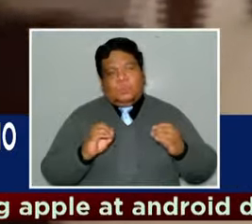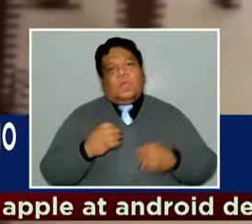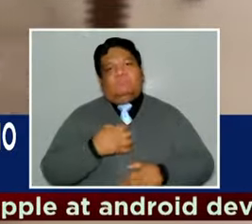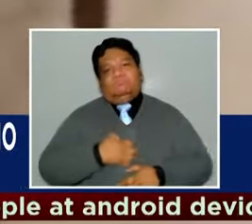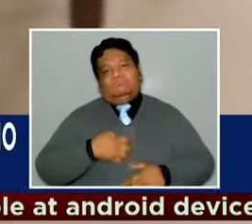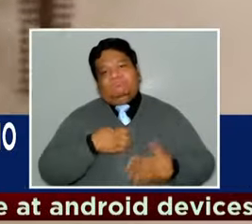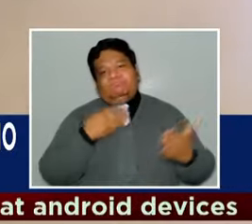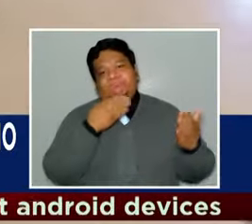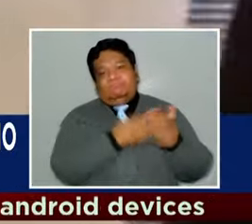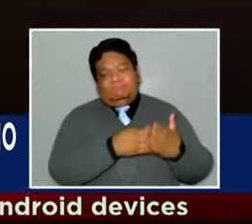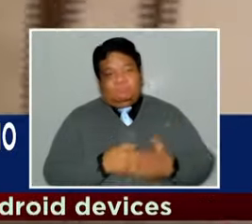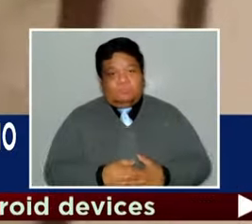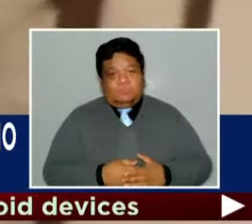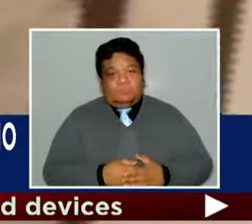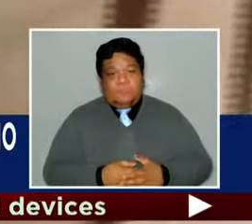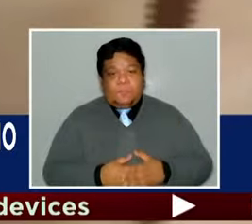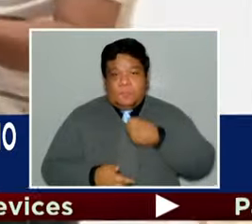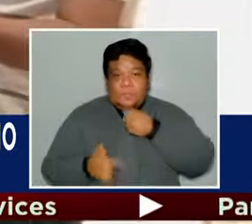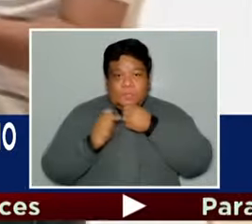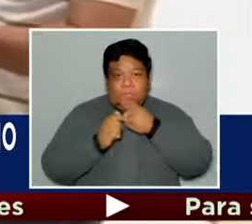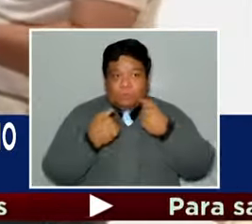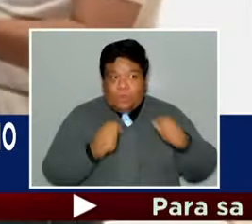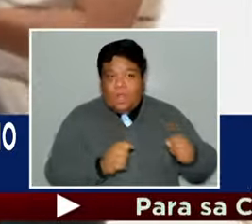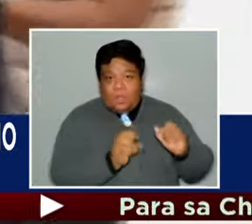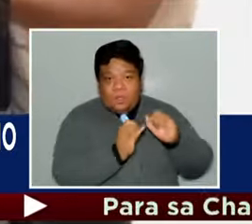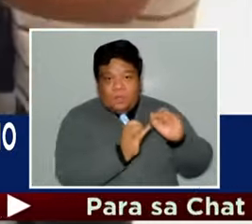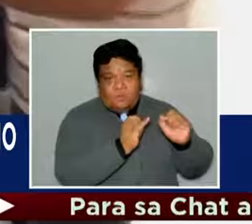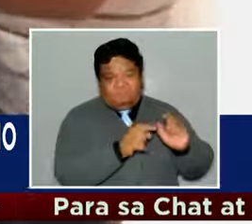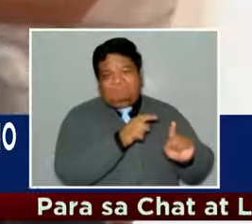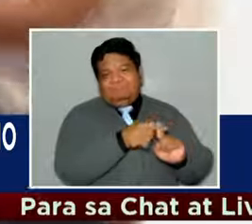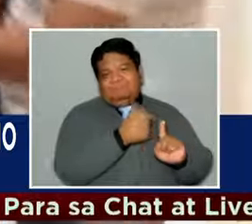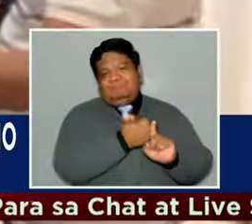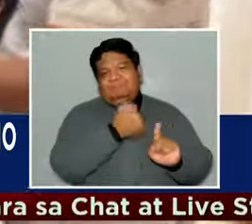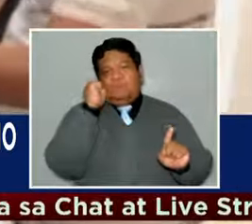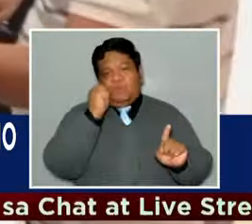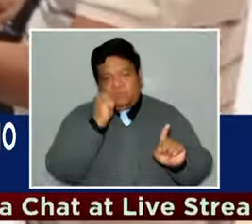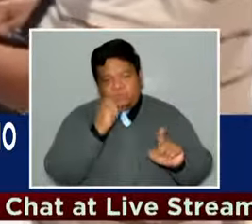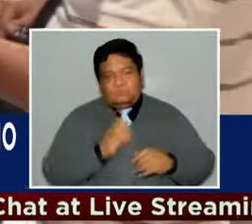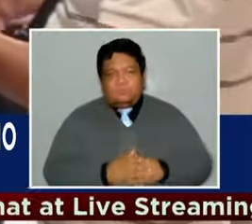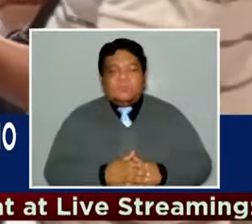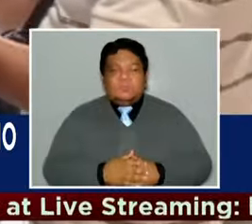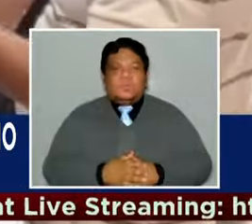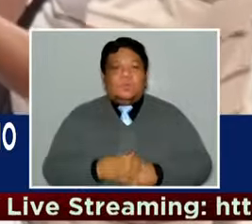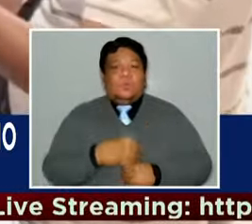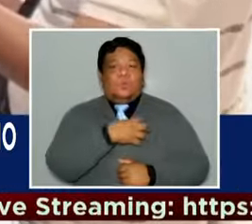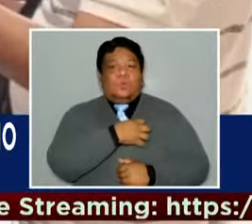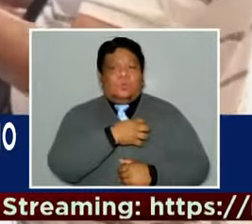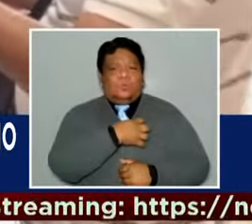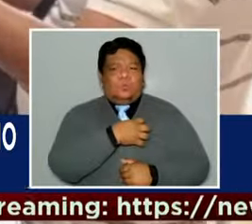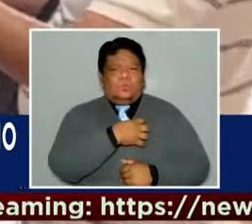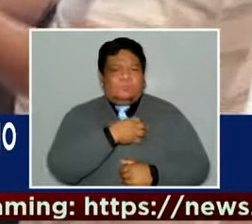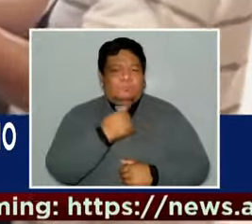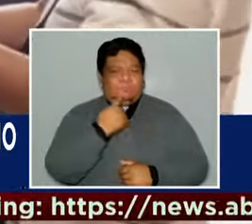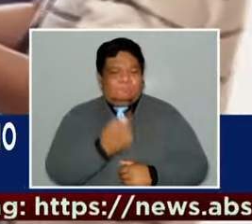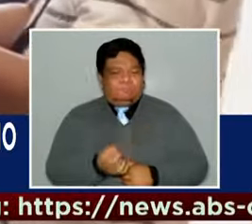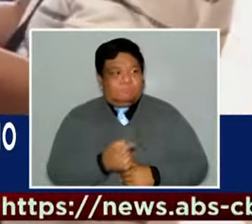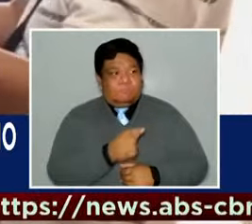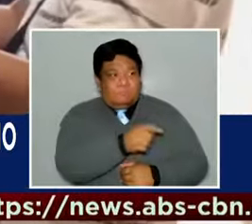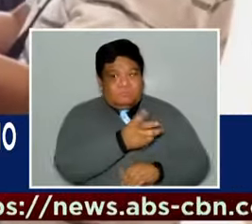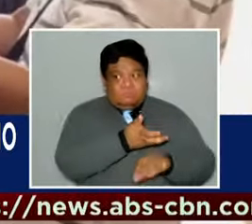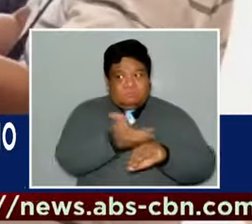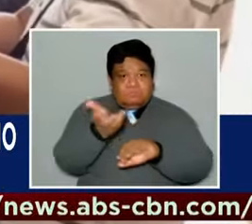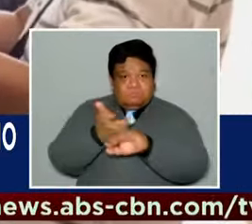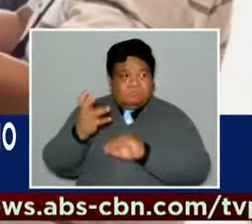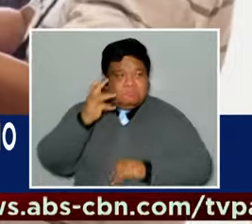si Celine, pero tumanggi siya sa aming panayam. Nagabiso ang QCPD ng kung sino pa ng biktima ng sospek ay magpunta at magreklamo